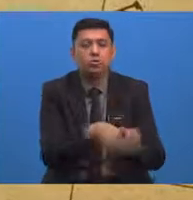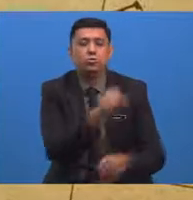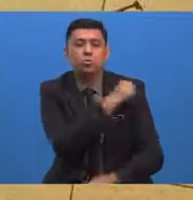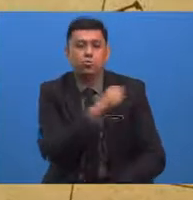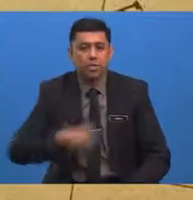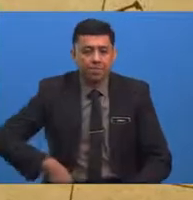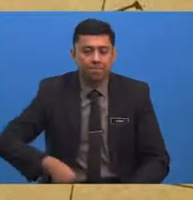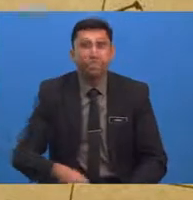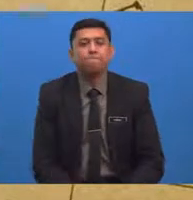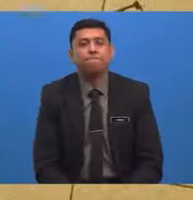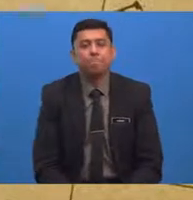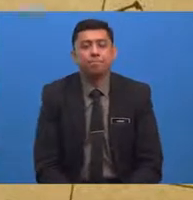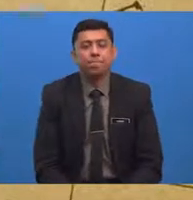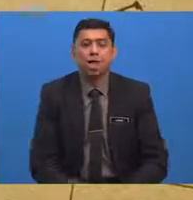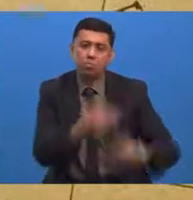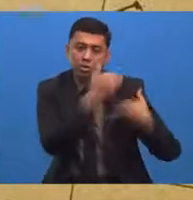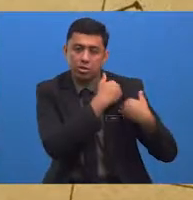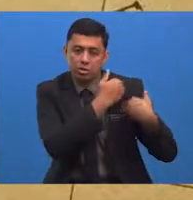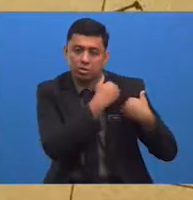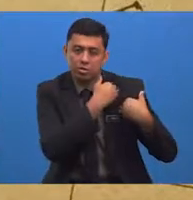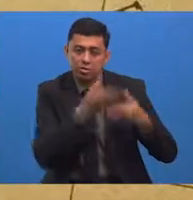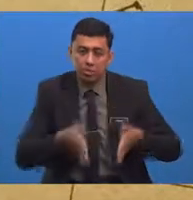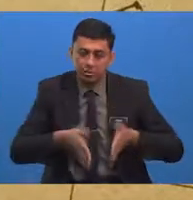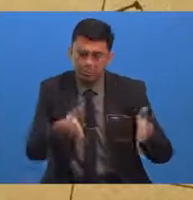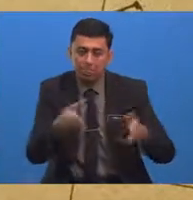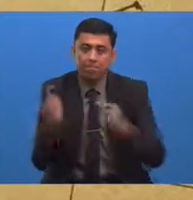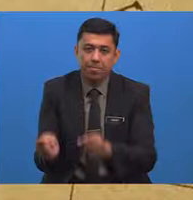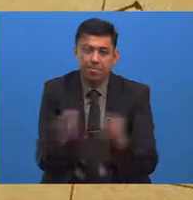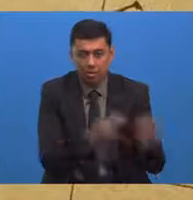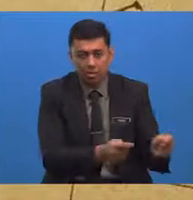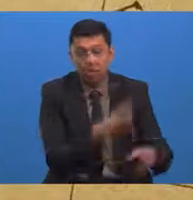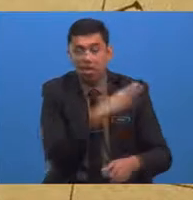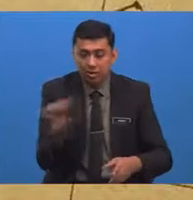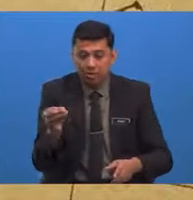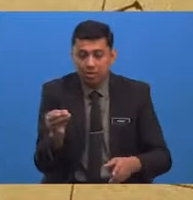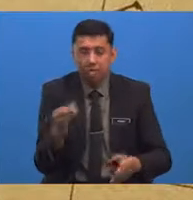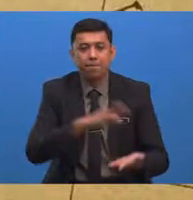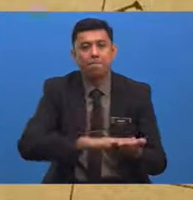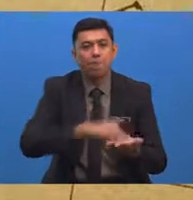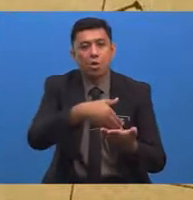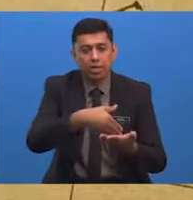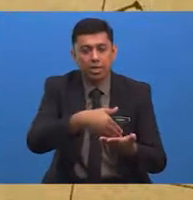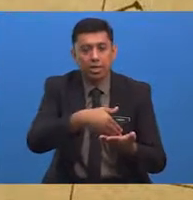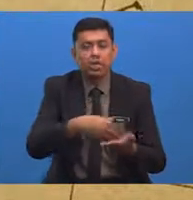Malah, mereka bertanggungjawab menjalankan pentadbiran dan membangunkan negeri